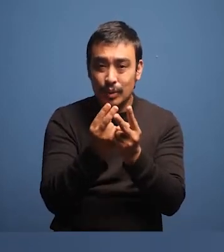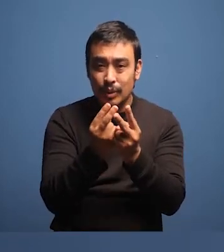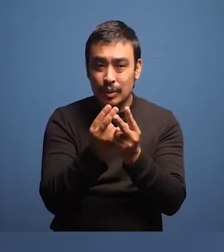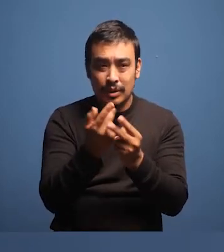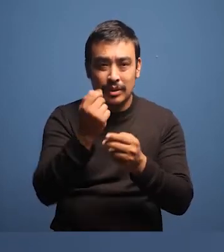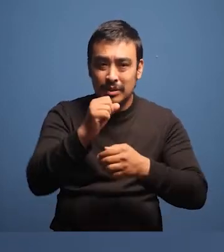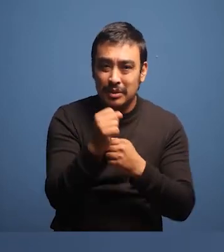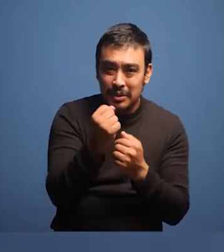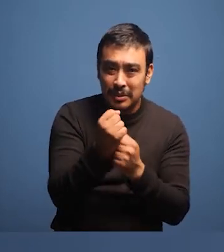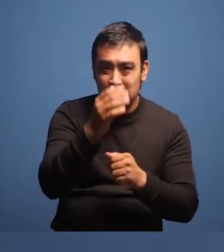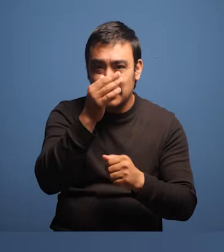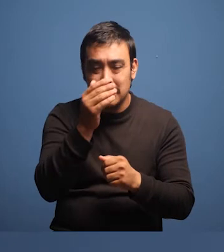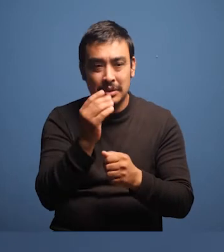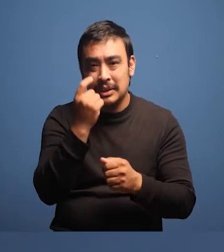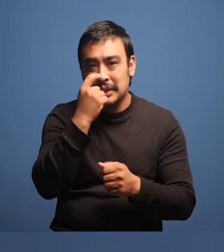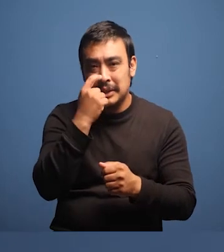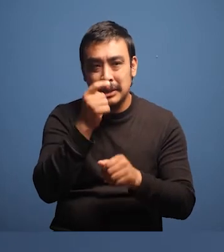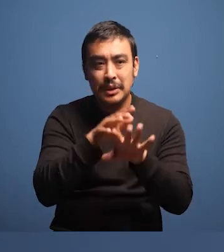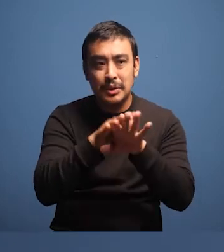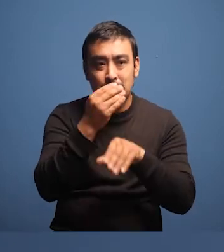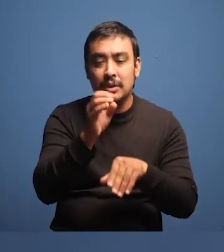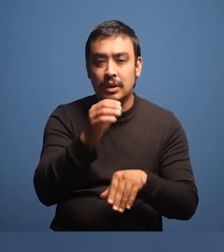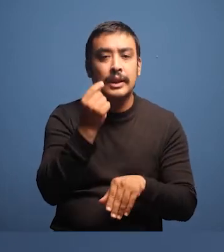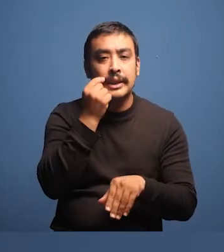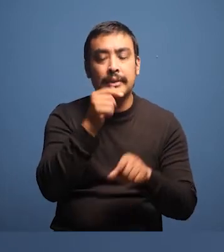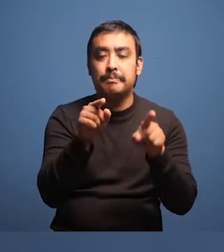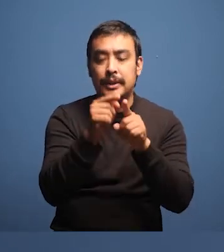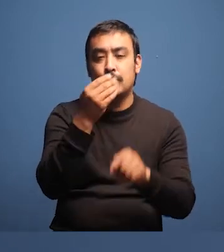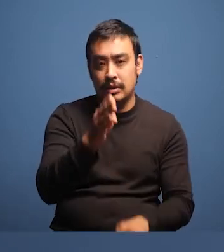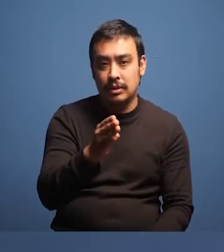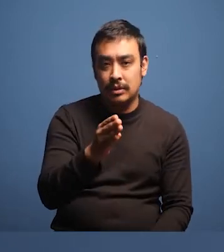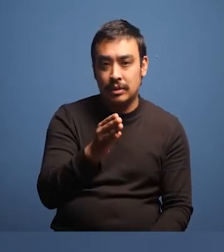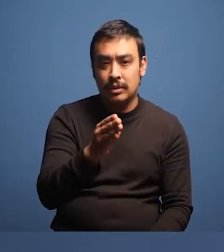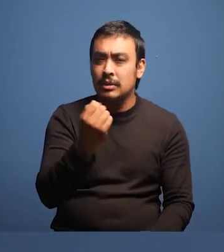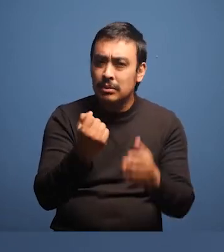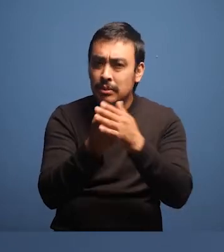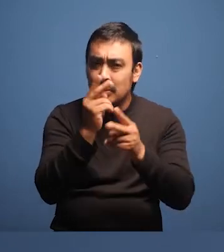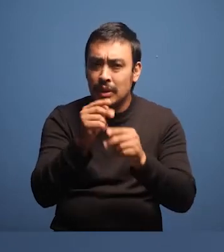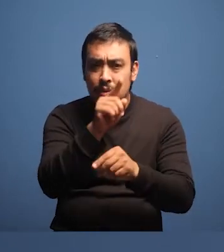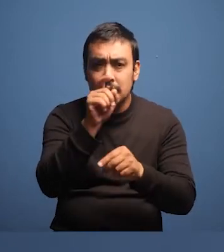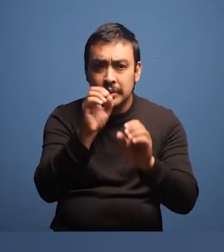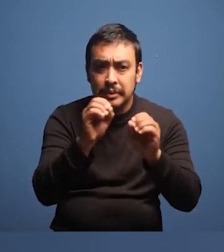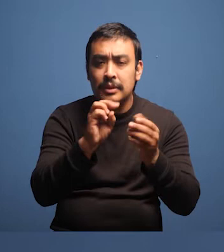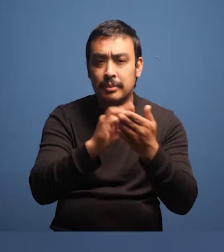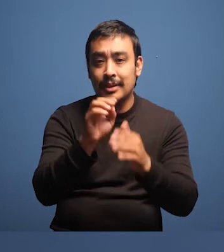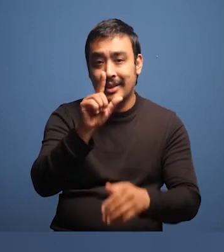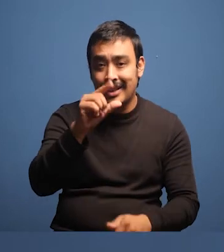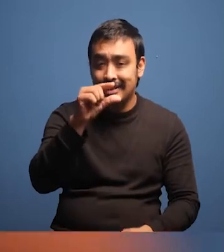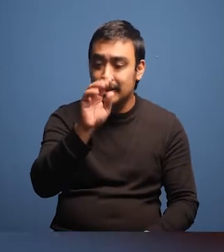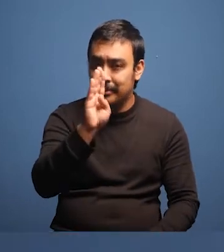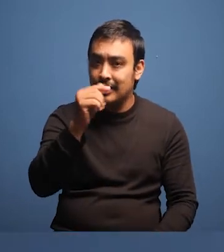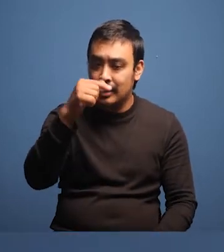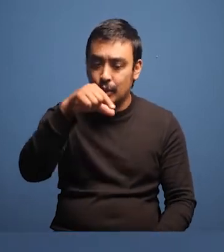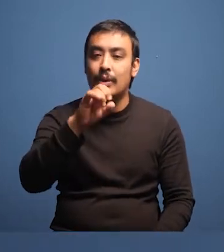बुलिङहरू कसलाई हुन्छ भन्दा फिमेललाई हुन्छ भन्छौँ होइन बट अफकोर्स मेललाई पनि हुन्छ र मेन भनेको हामीले कहिले पनि क्वेसन नगर्ने भनेको एलजिबिटिआईको कमिटीहरूको होइन